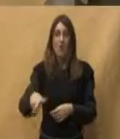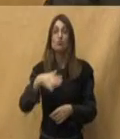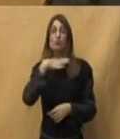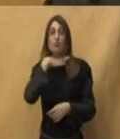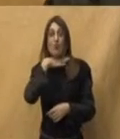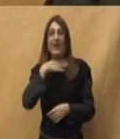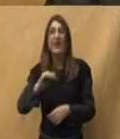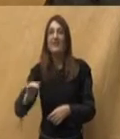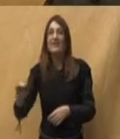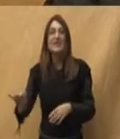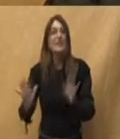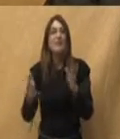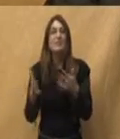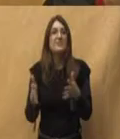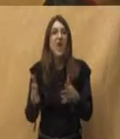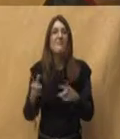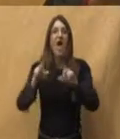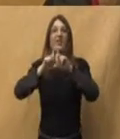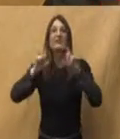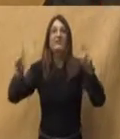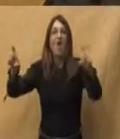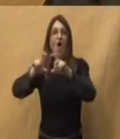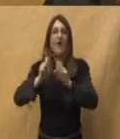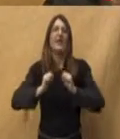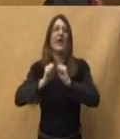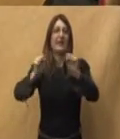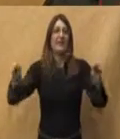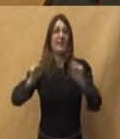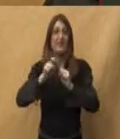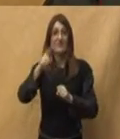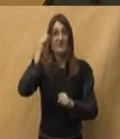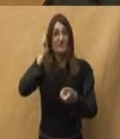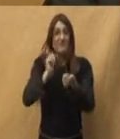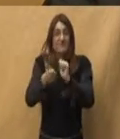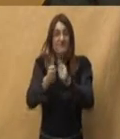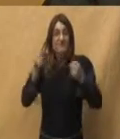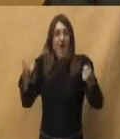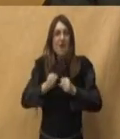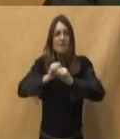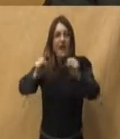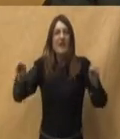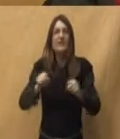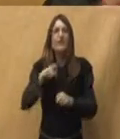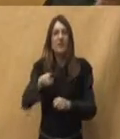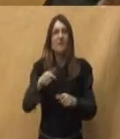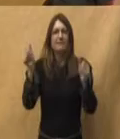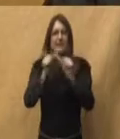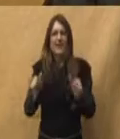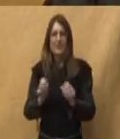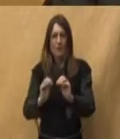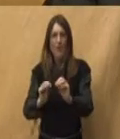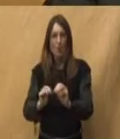nemaju na svakom mjestu dvorane za gimnastiku. Mi znamo da je fizička kondicija i tjelesni